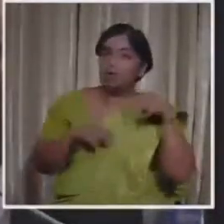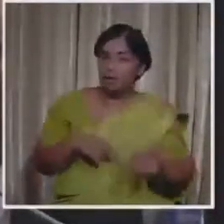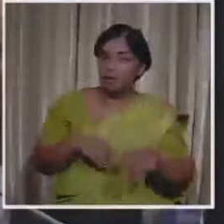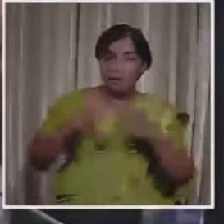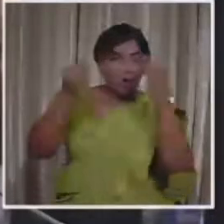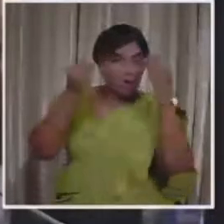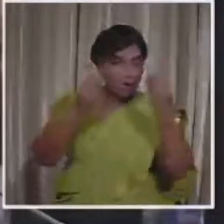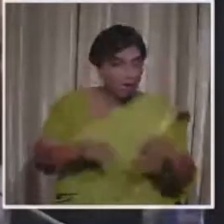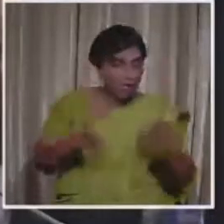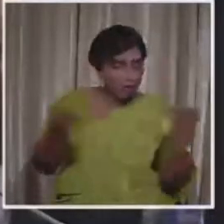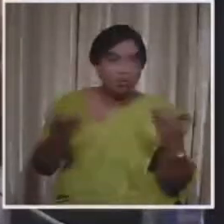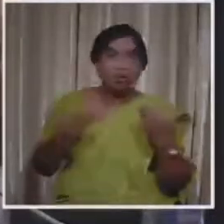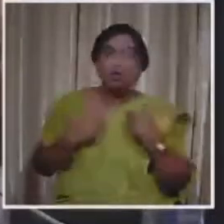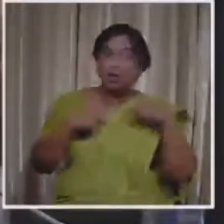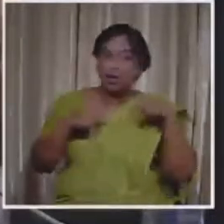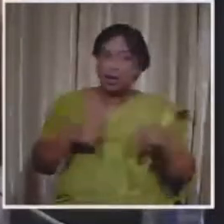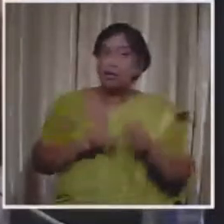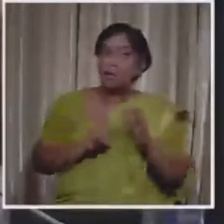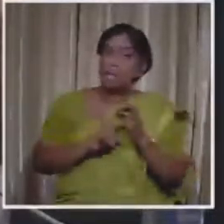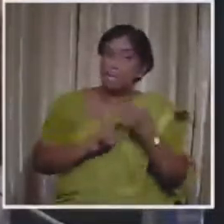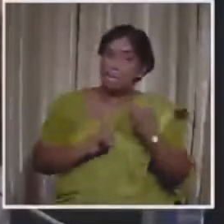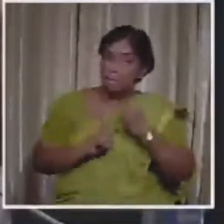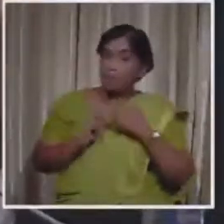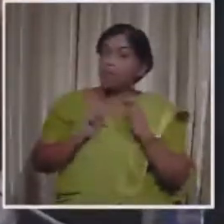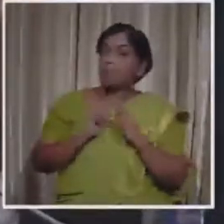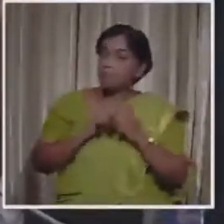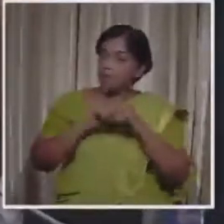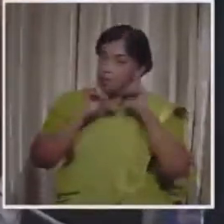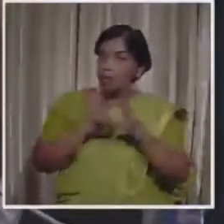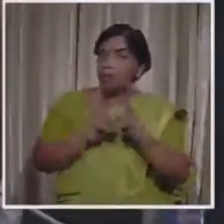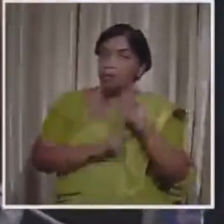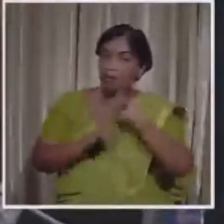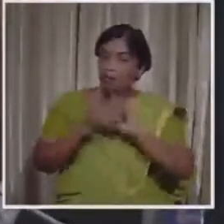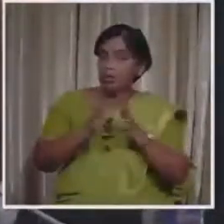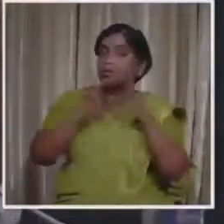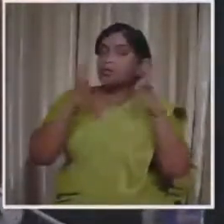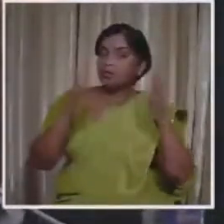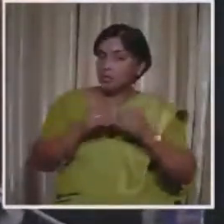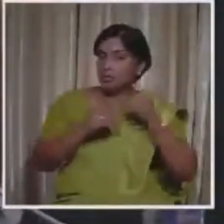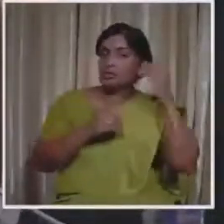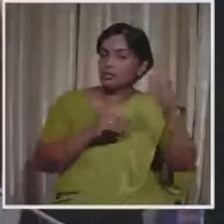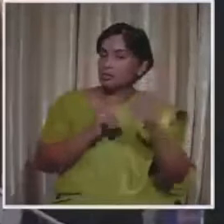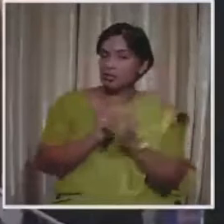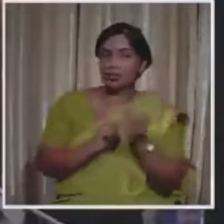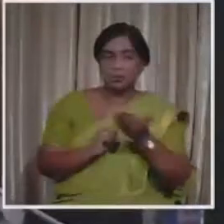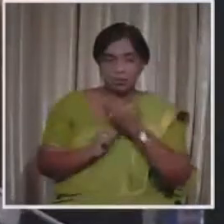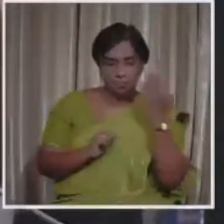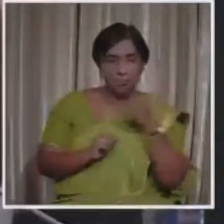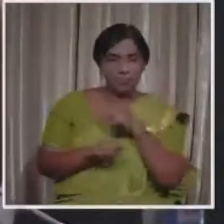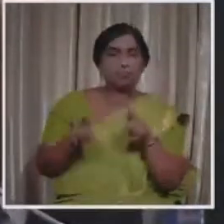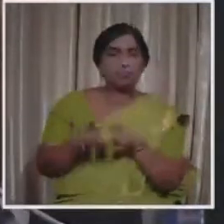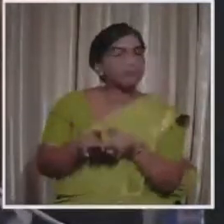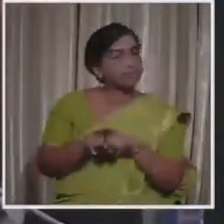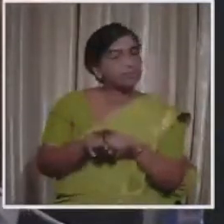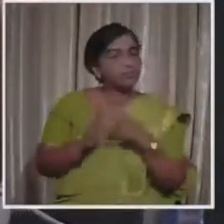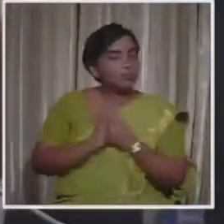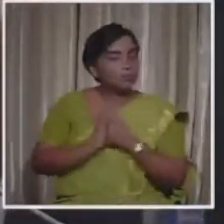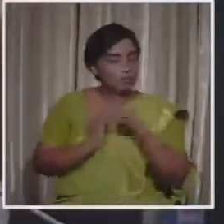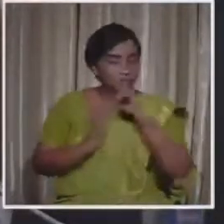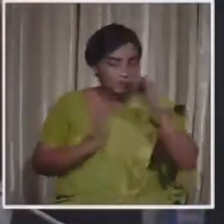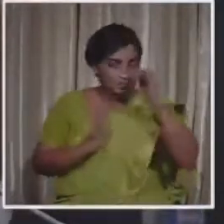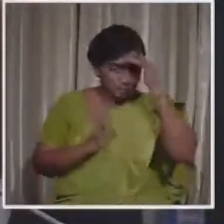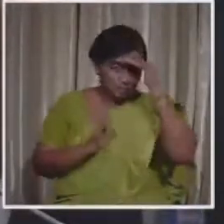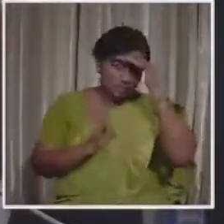පරාජය නොකළොත් අද පුජ්‍යලිකෝ අපිට වෙච්ච දේම මේ පාර්ලිමේන්තුවේ ඉන්න බහුතරයකට ඉදිරියේදී සිද්ධ වෙන්න පුළුවන්. ඒ වගේම ගරු